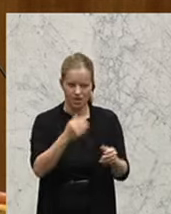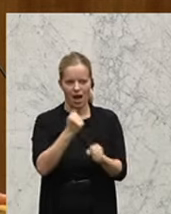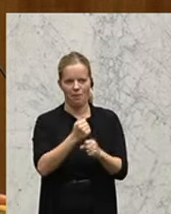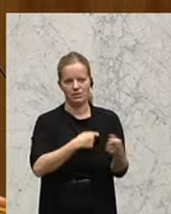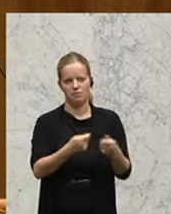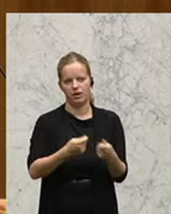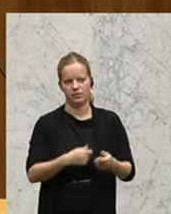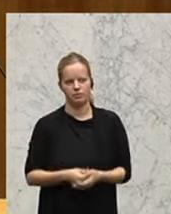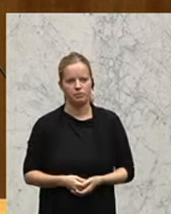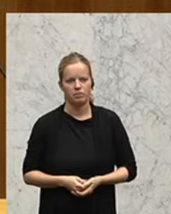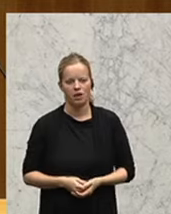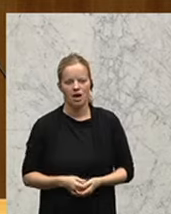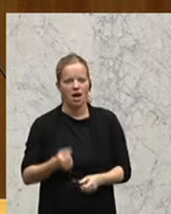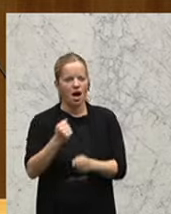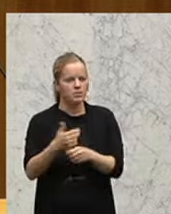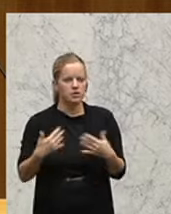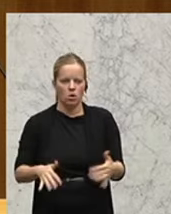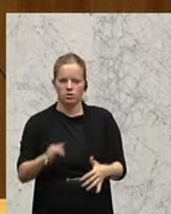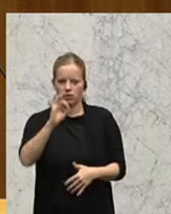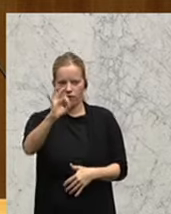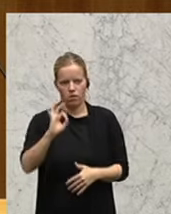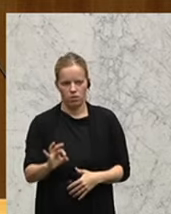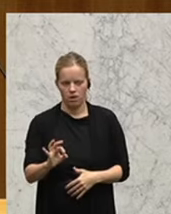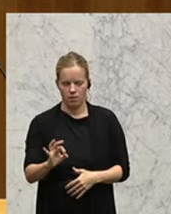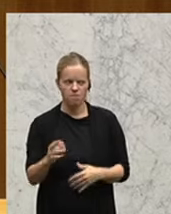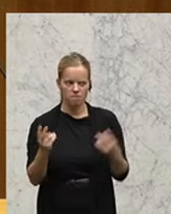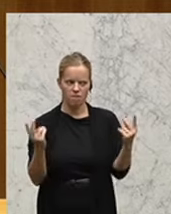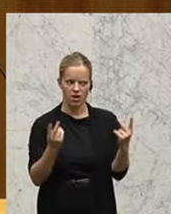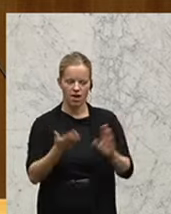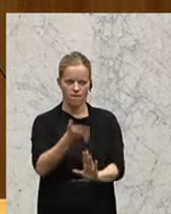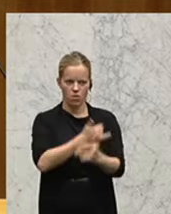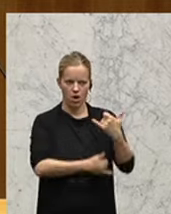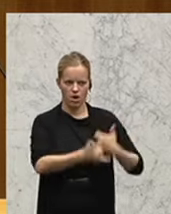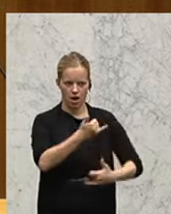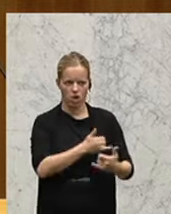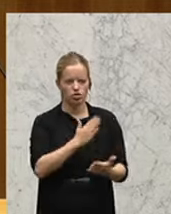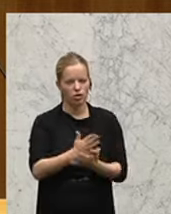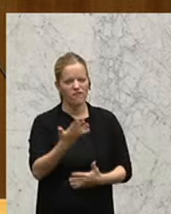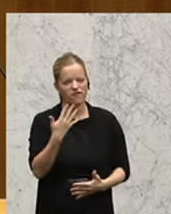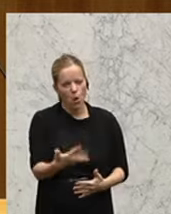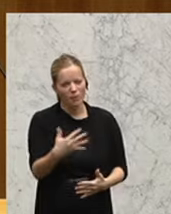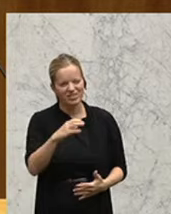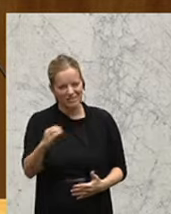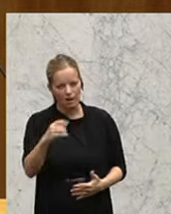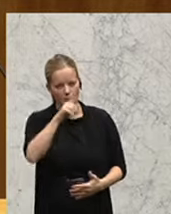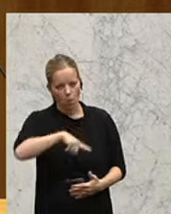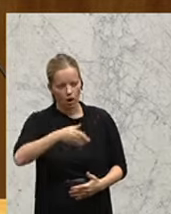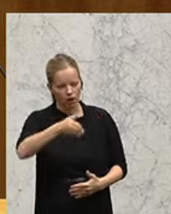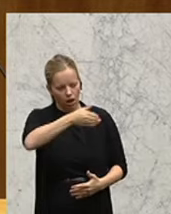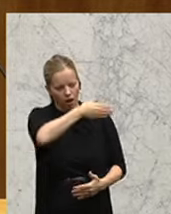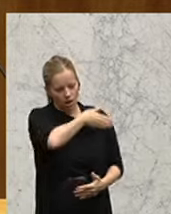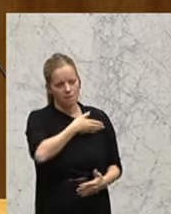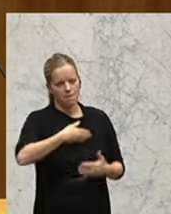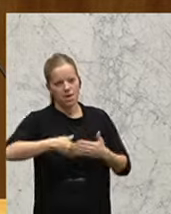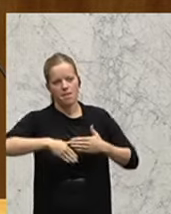Die Arbeitslosenquote geht immer im Vergleich zum Vorjahr jetzt seit 50 Monaten kontinuierlich hinauf. Und